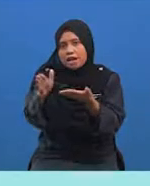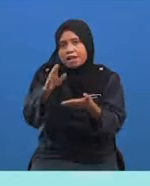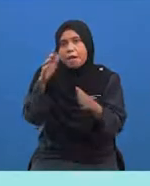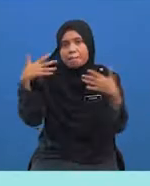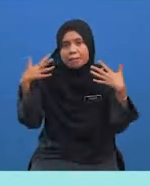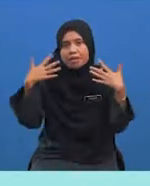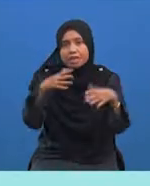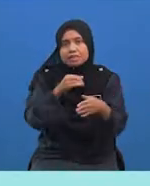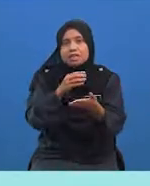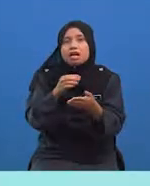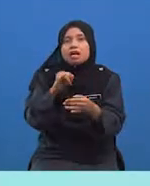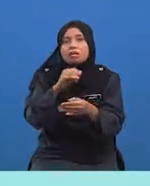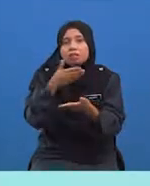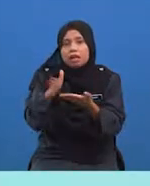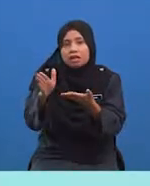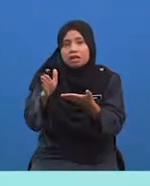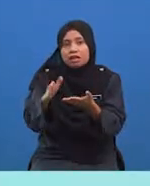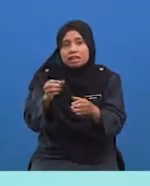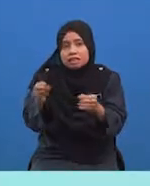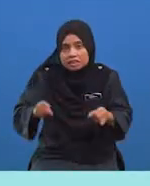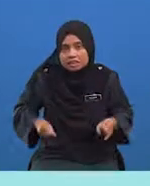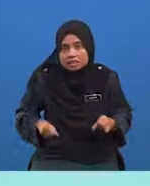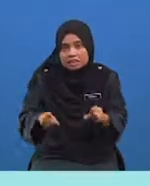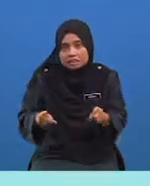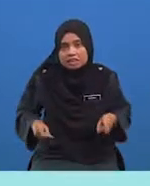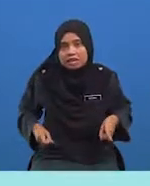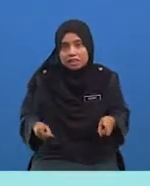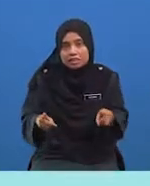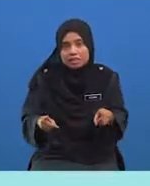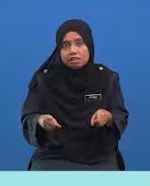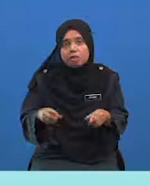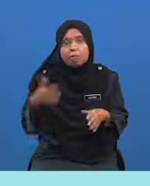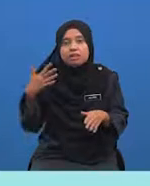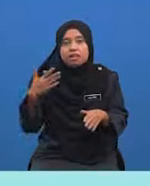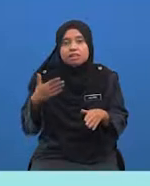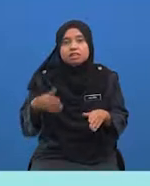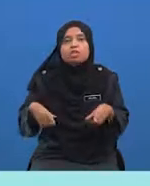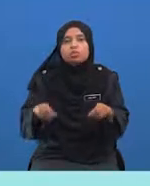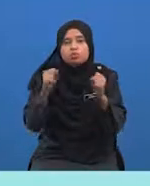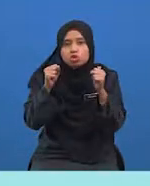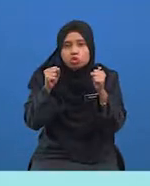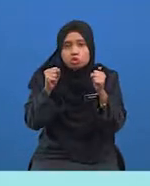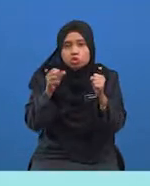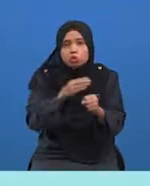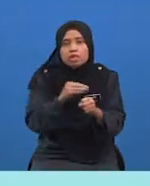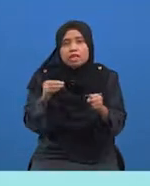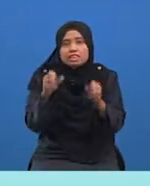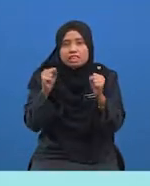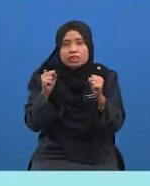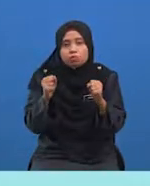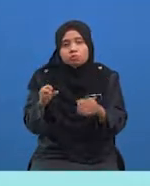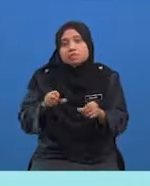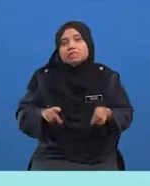zon sederhana panas, zon sejuk dan zon sejuk sederhana pada peta Asia.